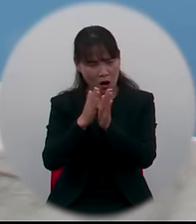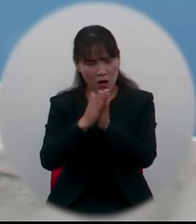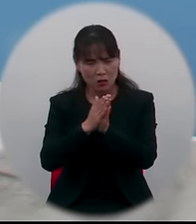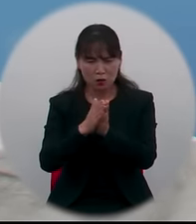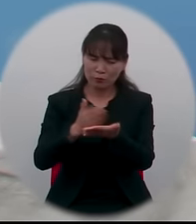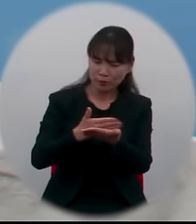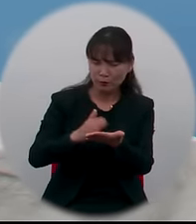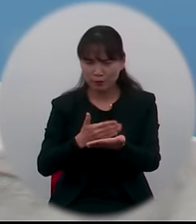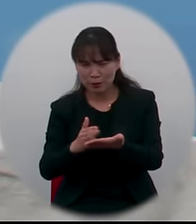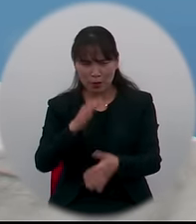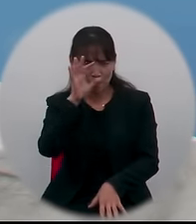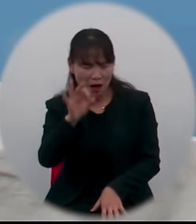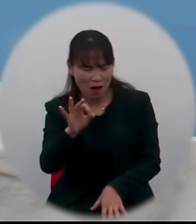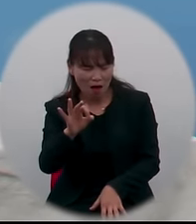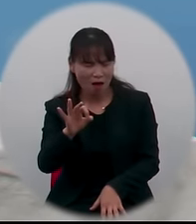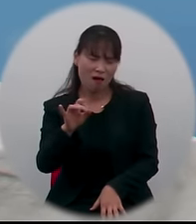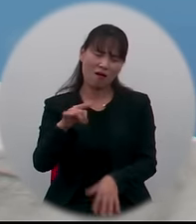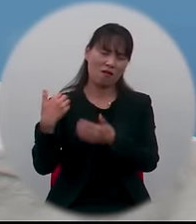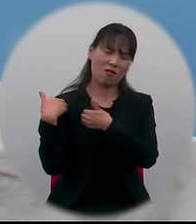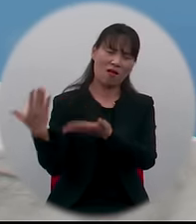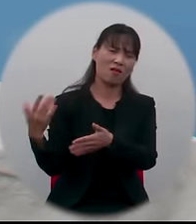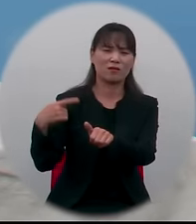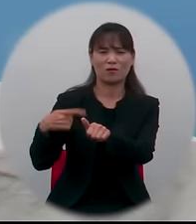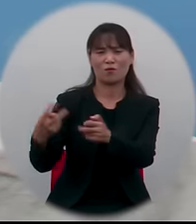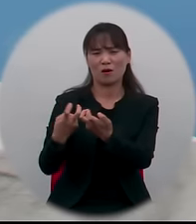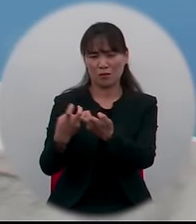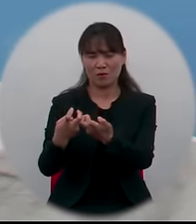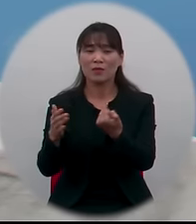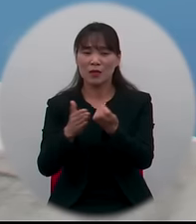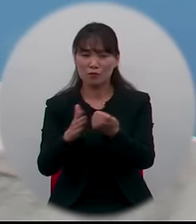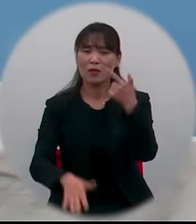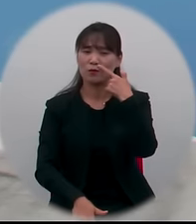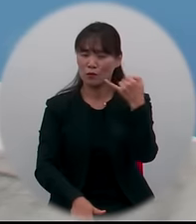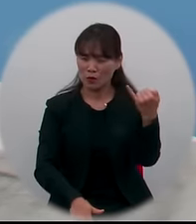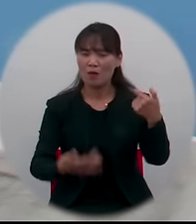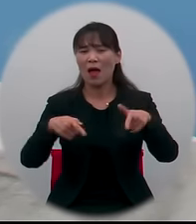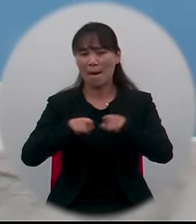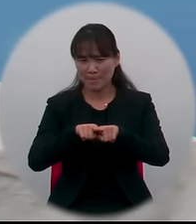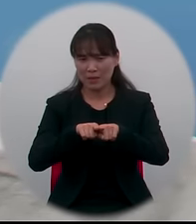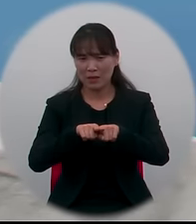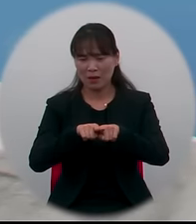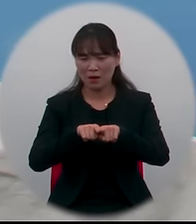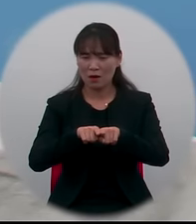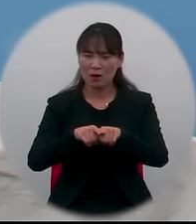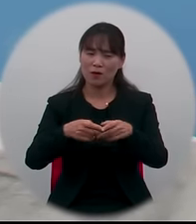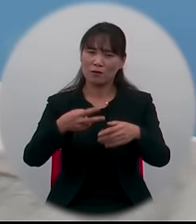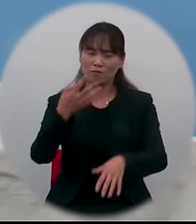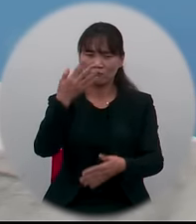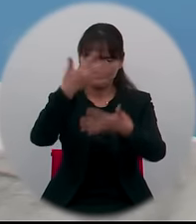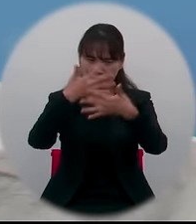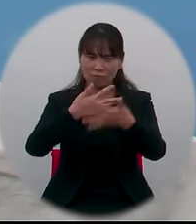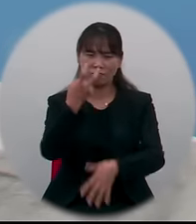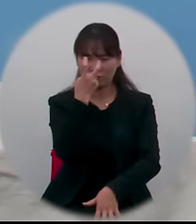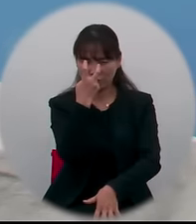바란다는 것은 매우 무모한지도 방식이라고 할 수 있어요 그래서 우리 부모님들이 모니터링이 해주시는게 아주 중요하다라고 할 수 있겠죠